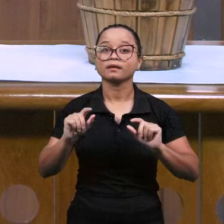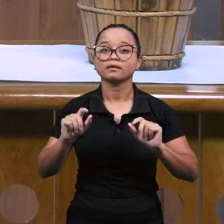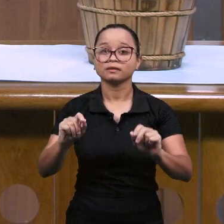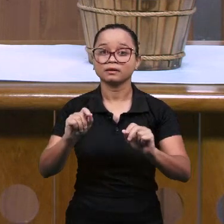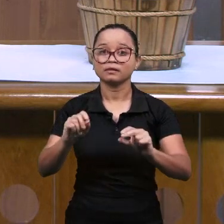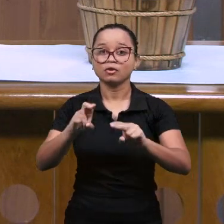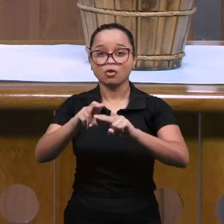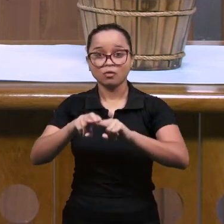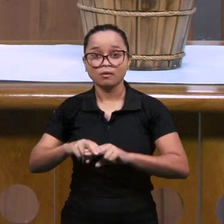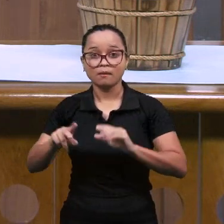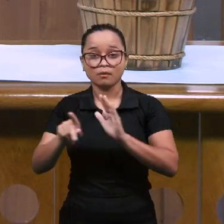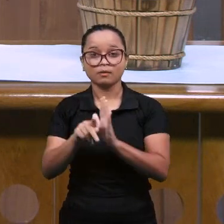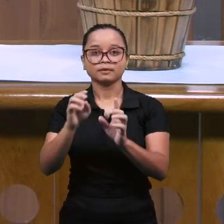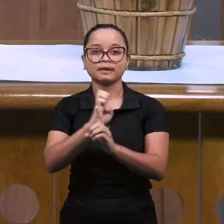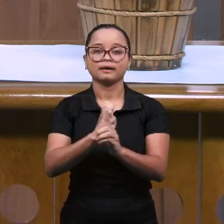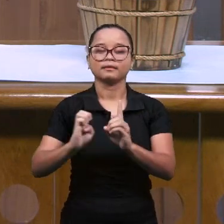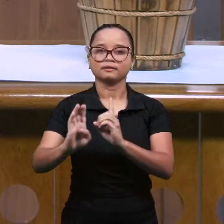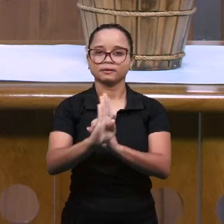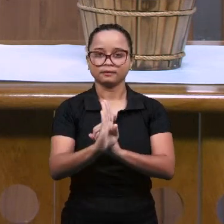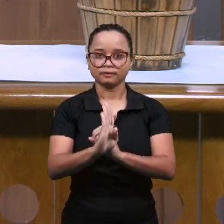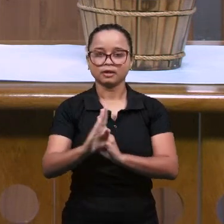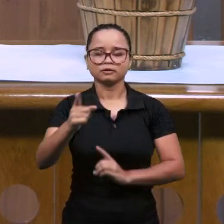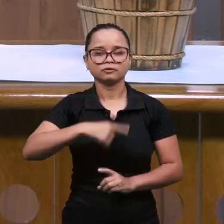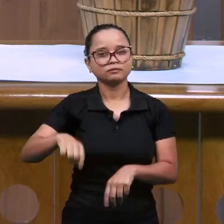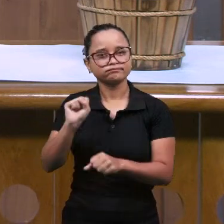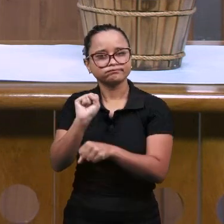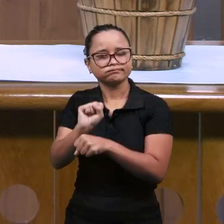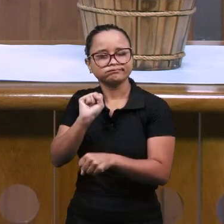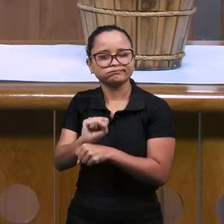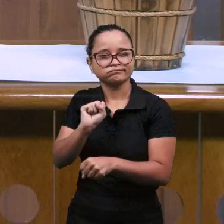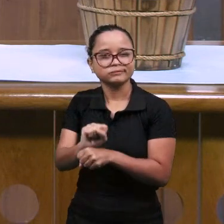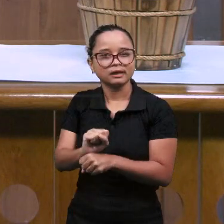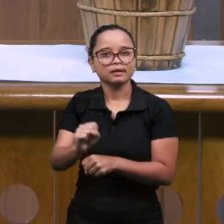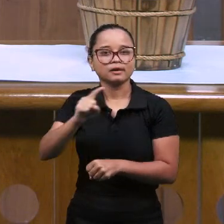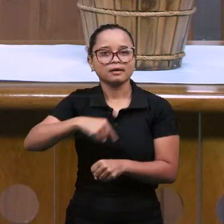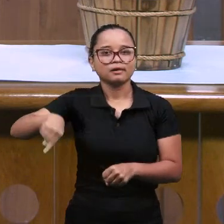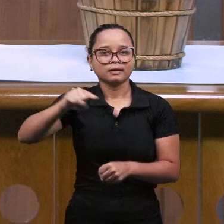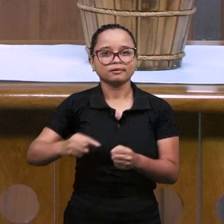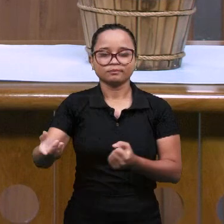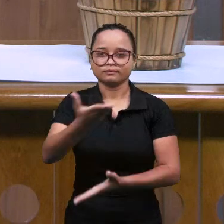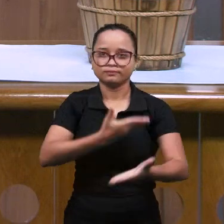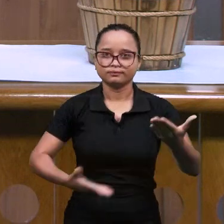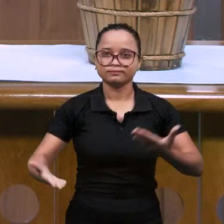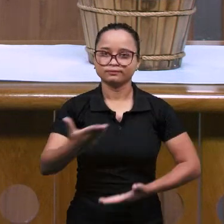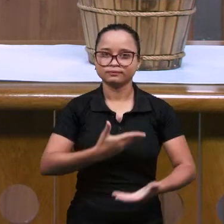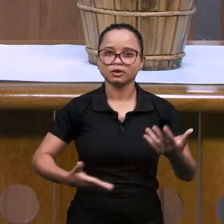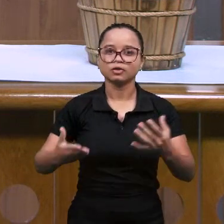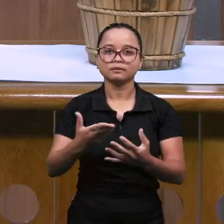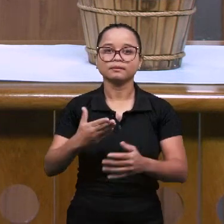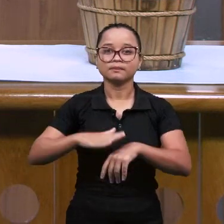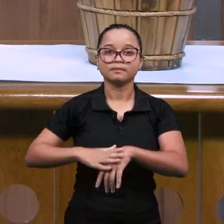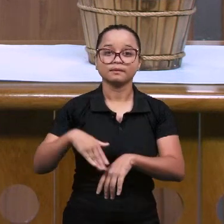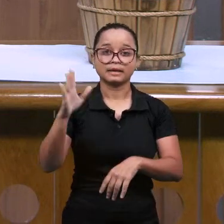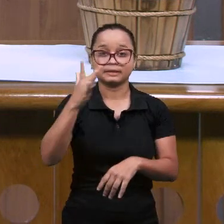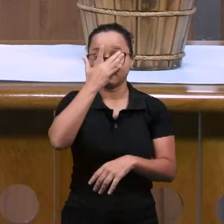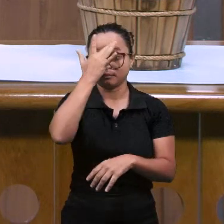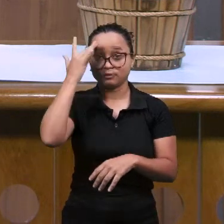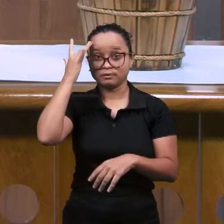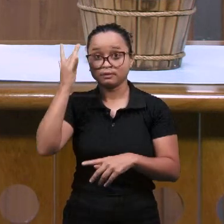donc la raison des écoles bibliques dominicales. Et nous attendons la plus grande participation des frères et